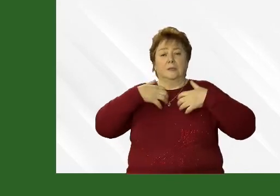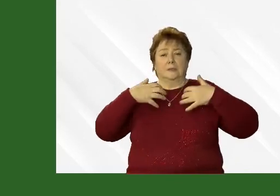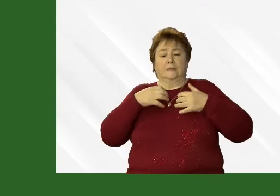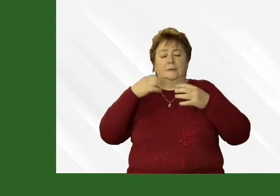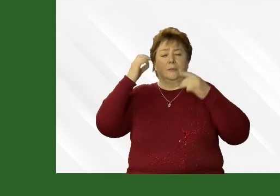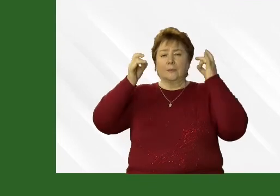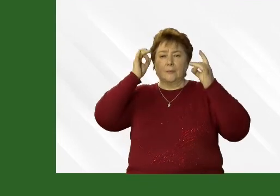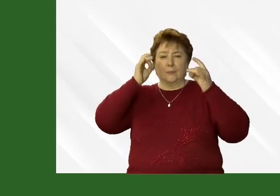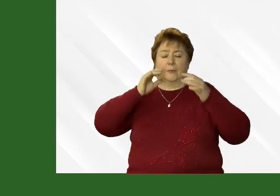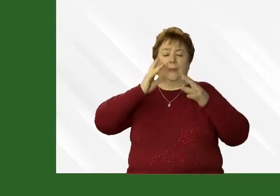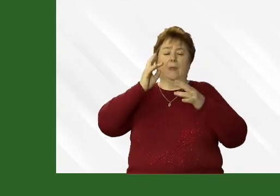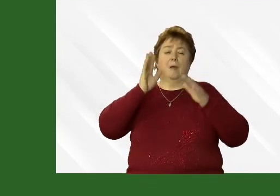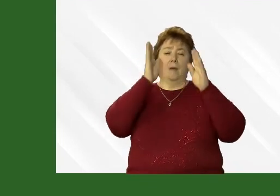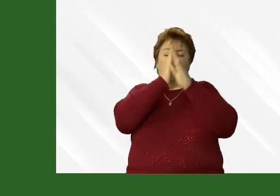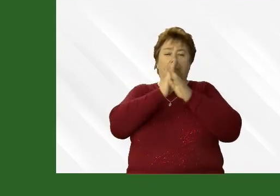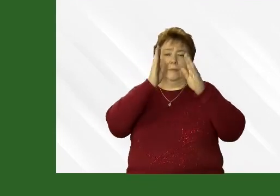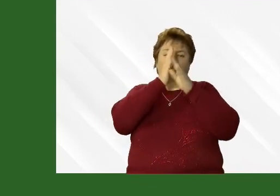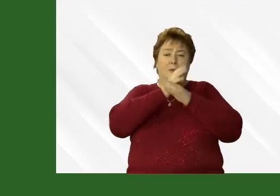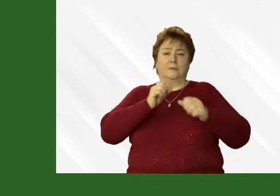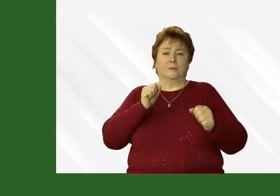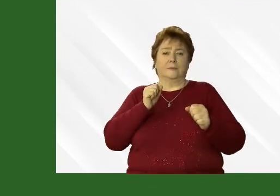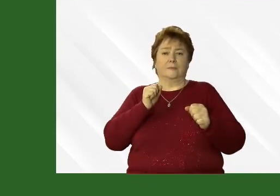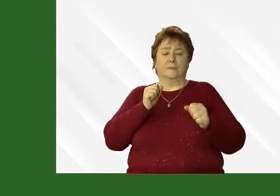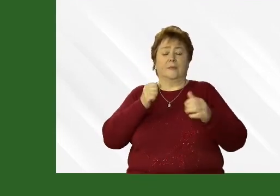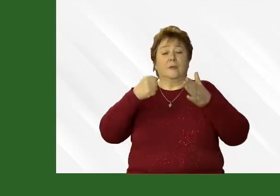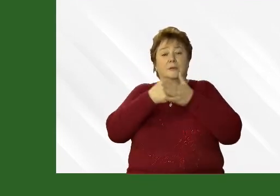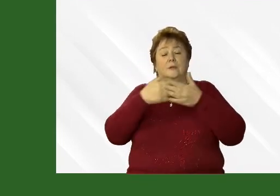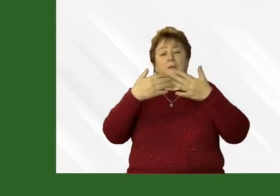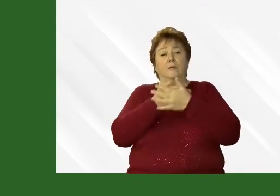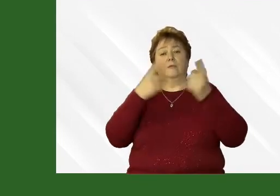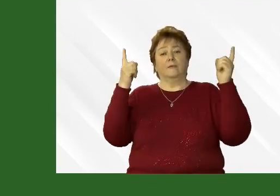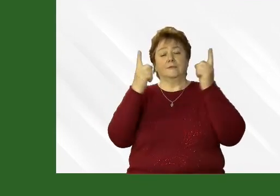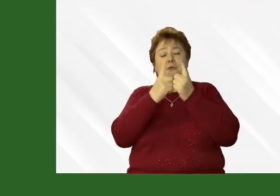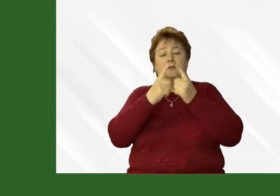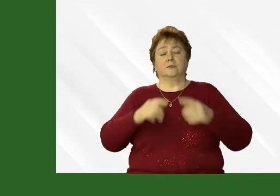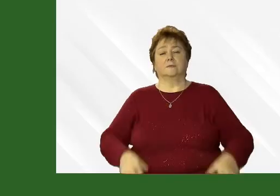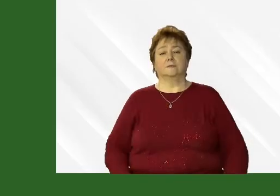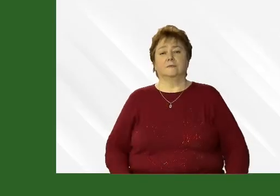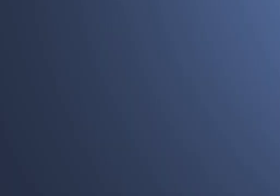завывает непогода. До новых встреч!